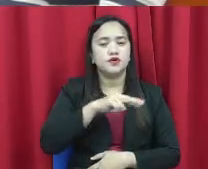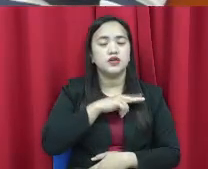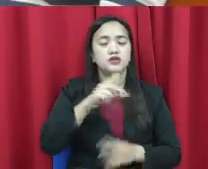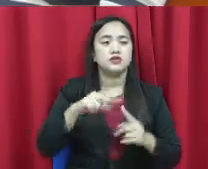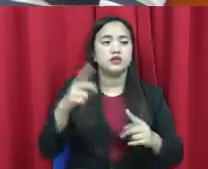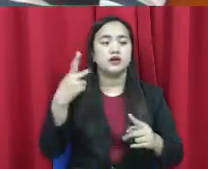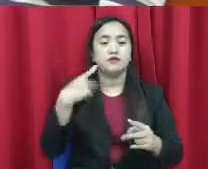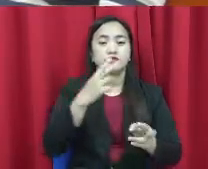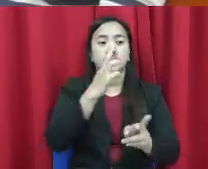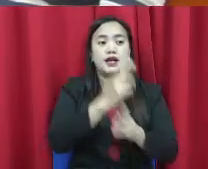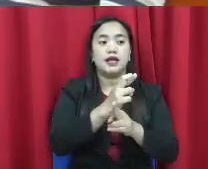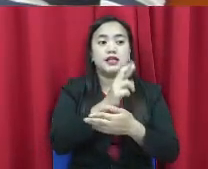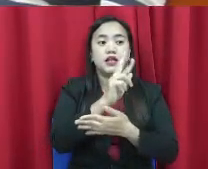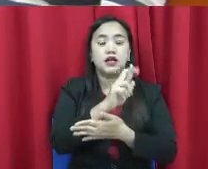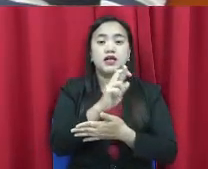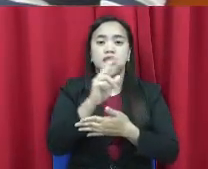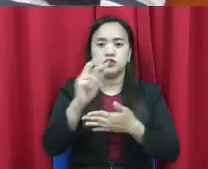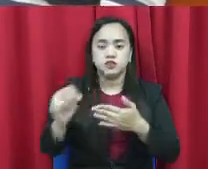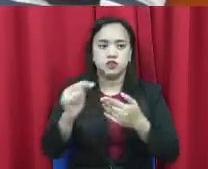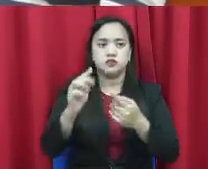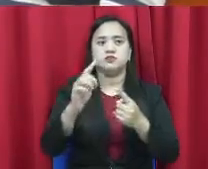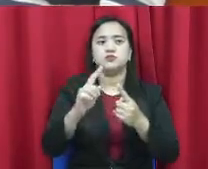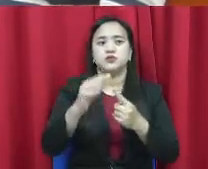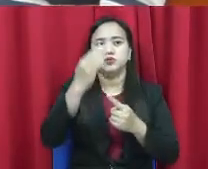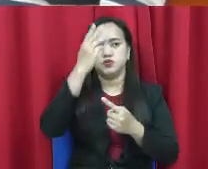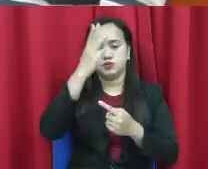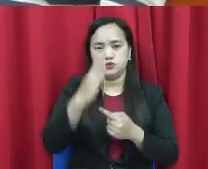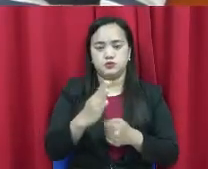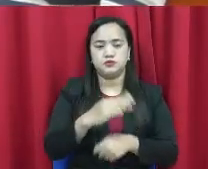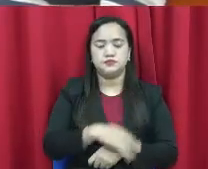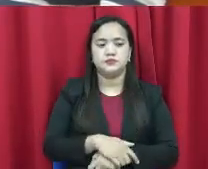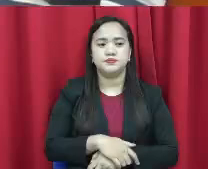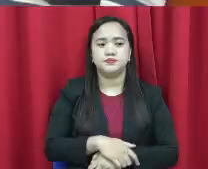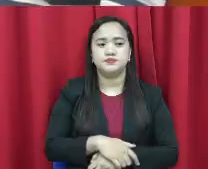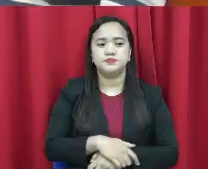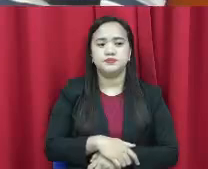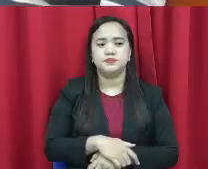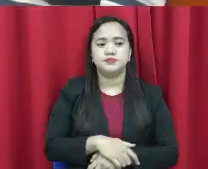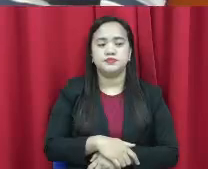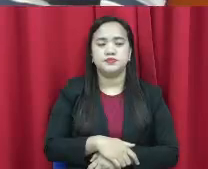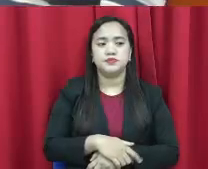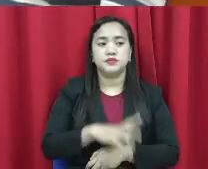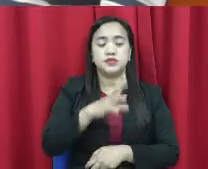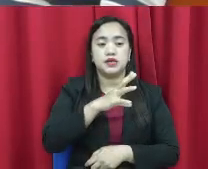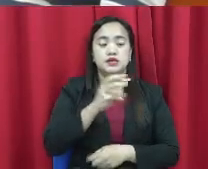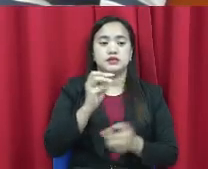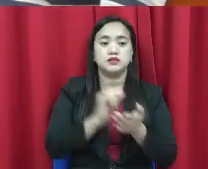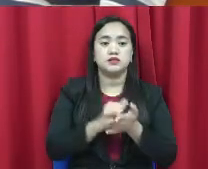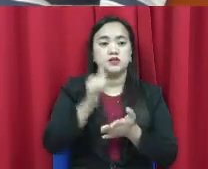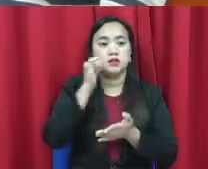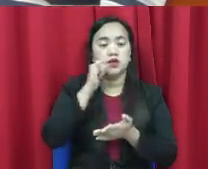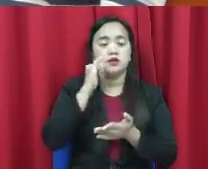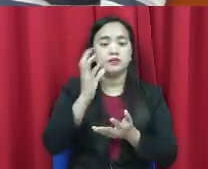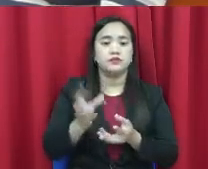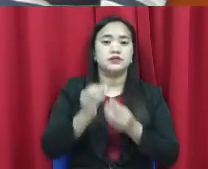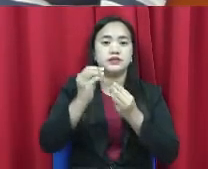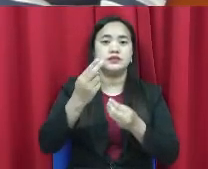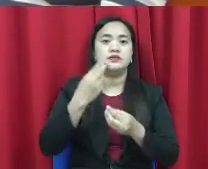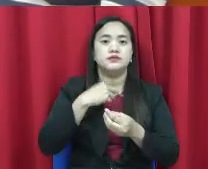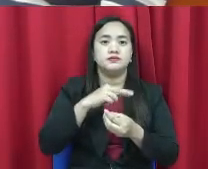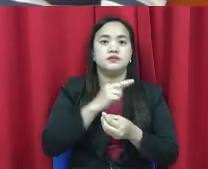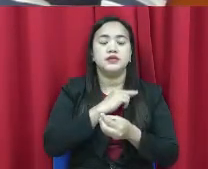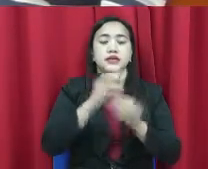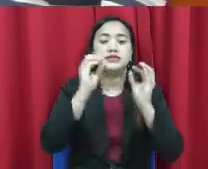relasyon at pagkakilala sa panginoon na kung saan ay talagang ihahanda po tayo at ah